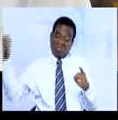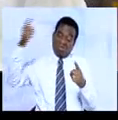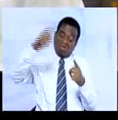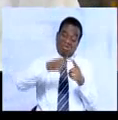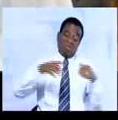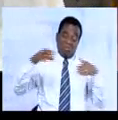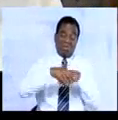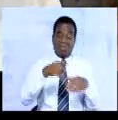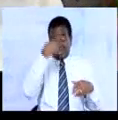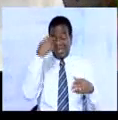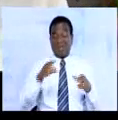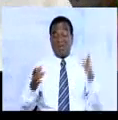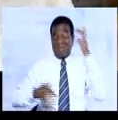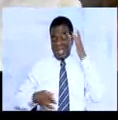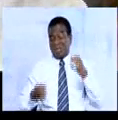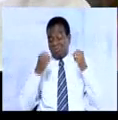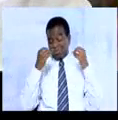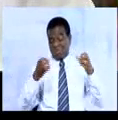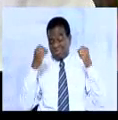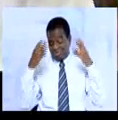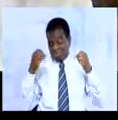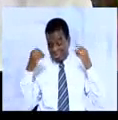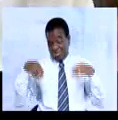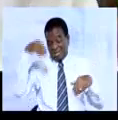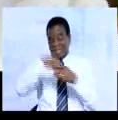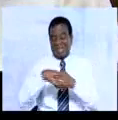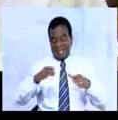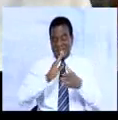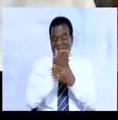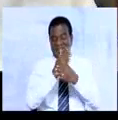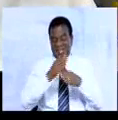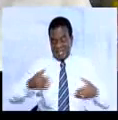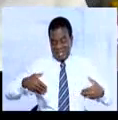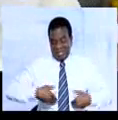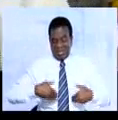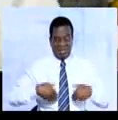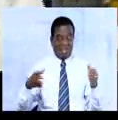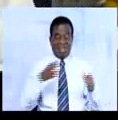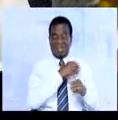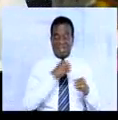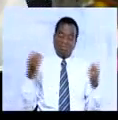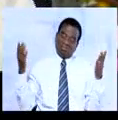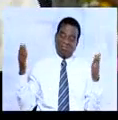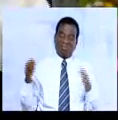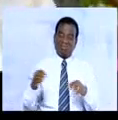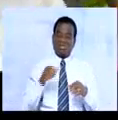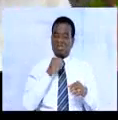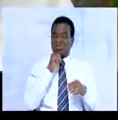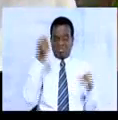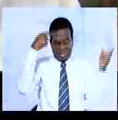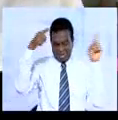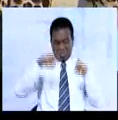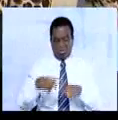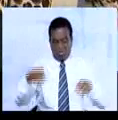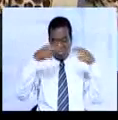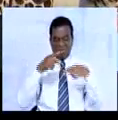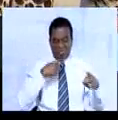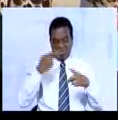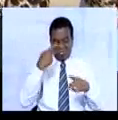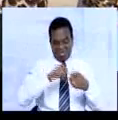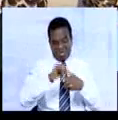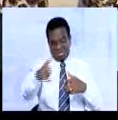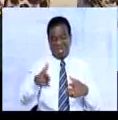très bizarres qui se faufilent entre les jeunes. Vraiment, ça ne me donne pas envie même de participer à ce genre de truc. Ça, non, pas du tout. Toutes